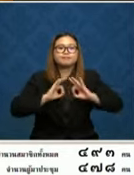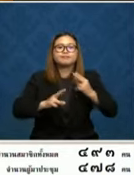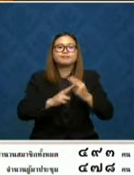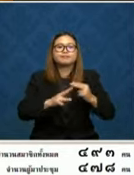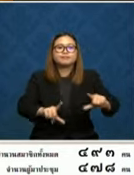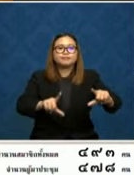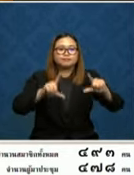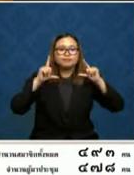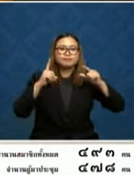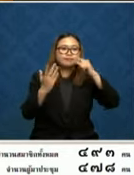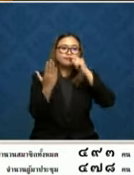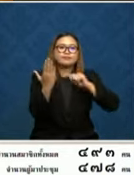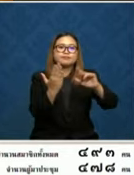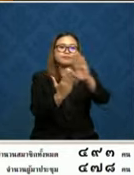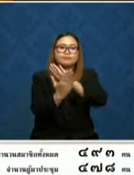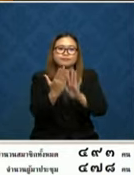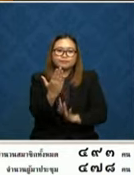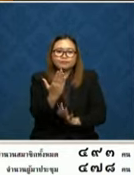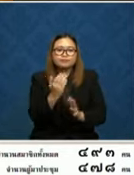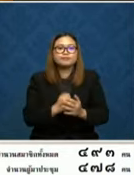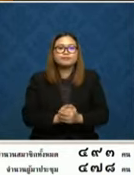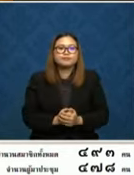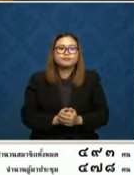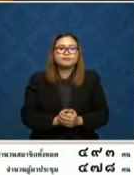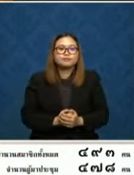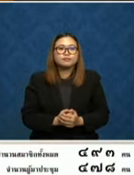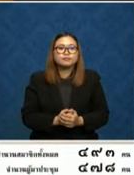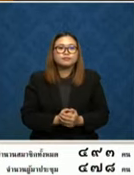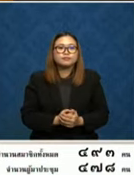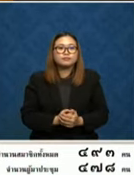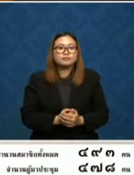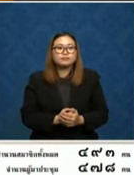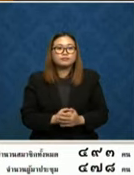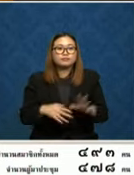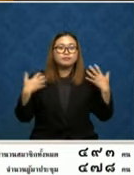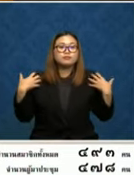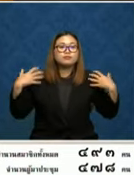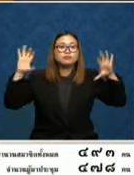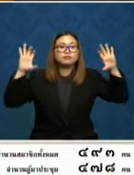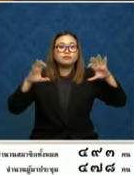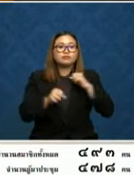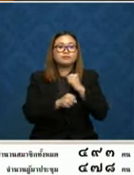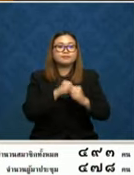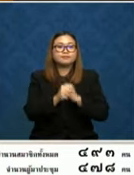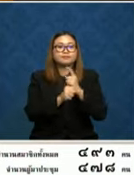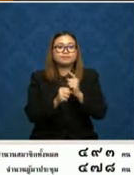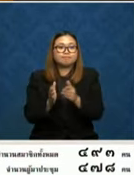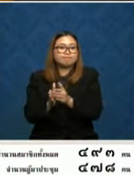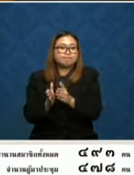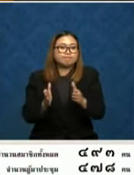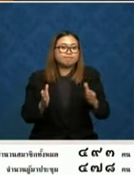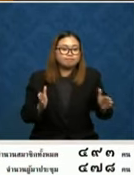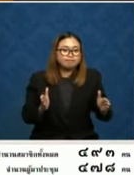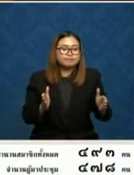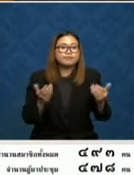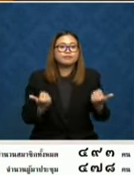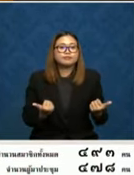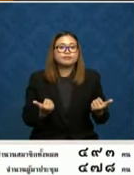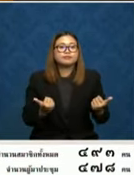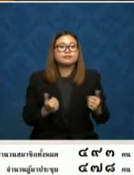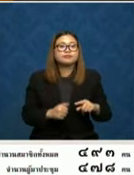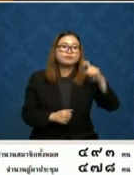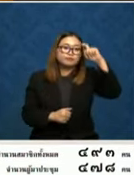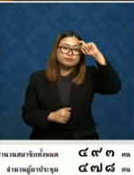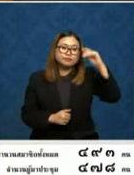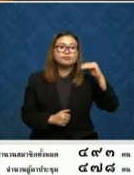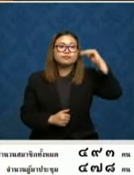ของประเทศไทยนะครับในช่วงรัฐบาล1ปีที่ผ่านมาในช่วงของการบริหารงานของท่านเศรษฐา